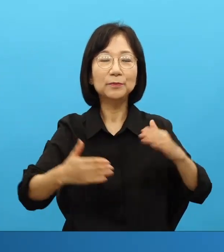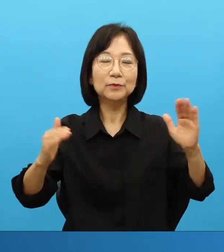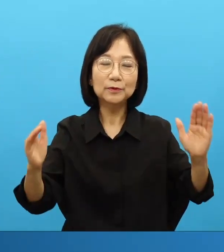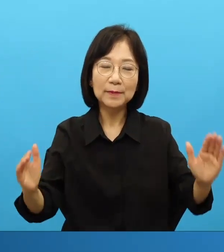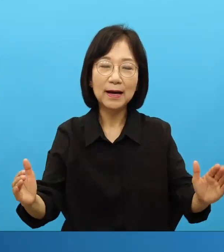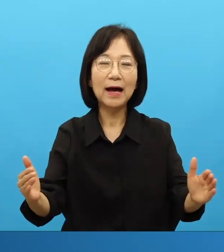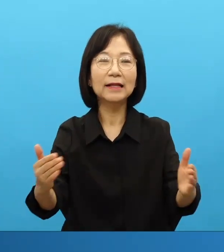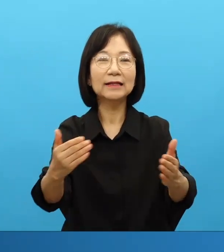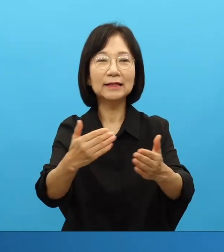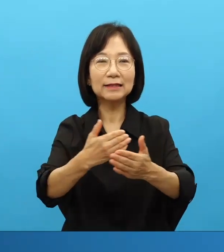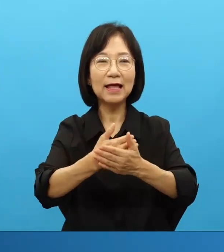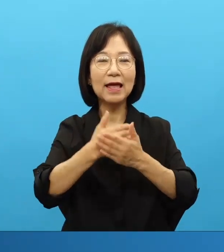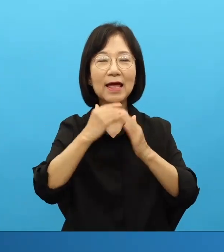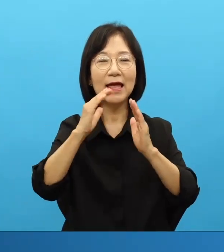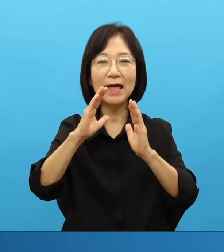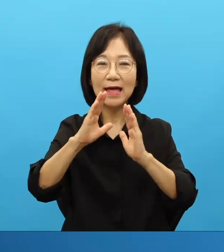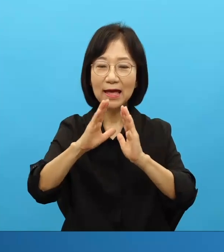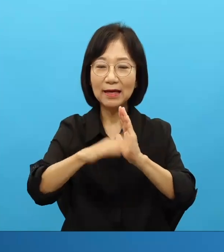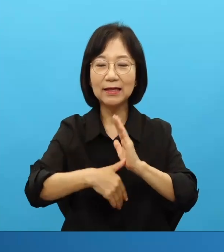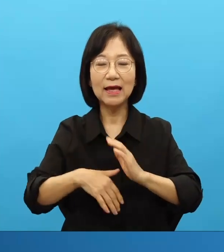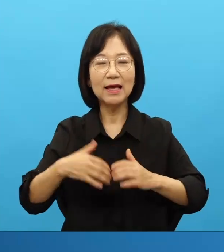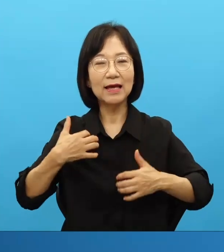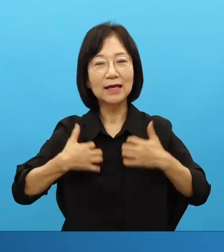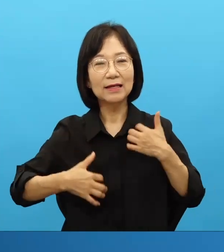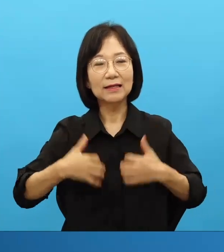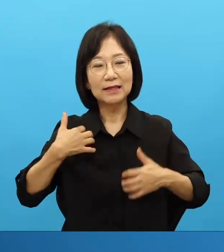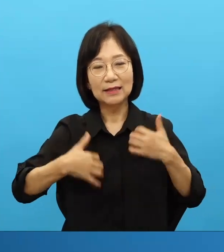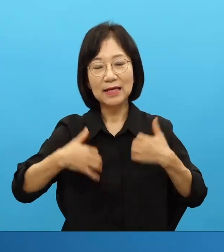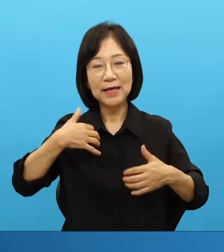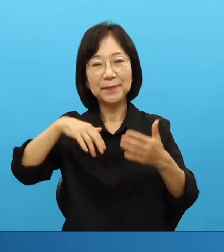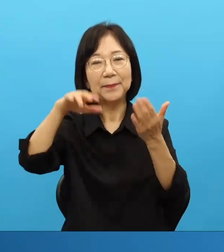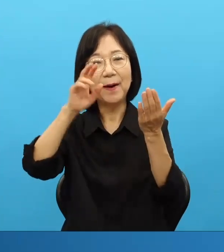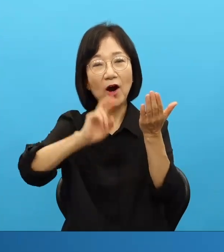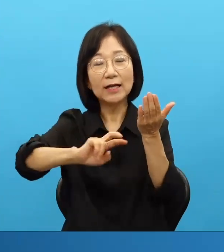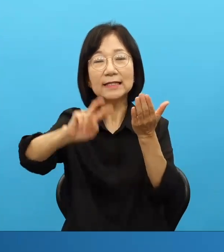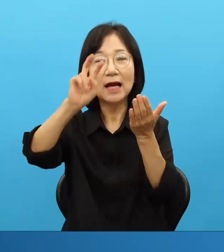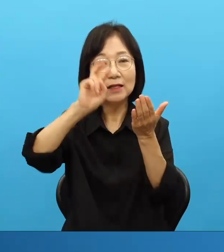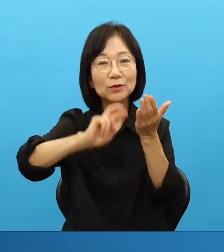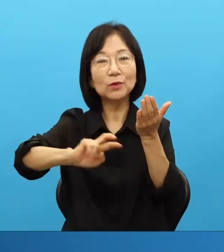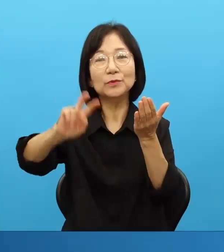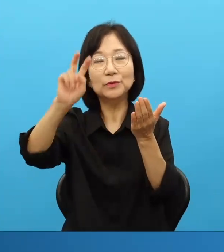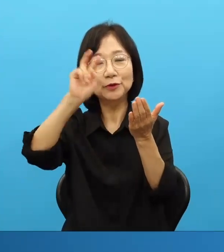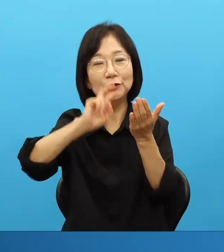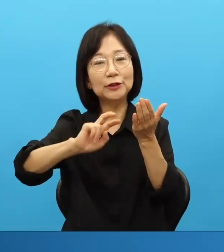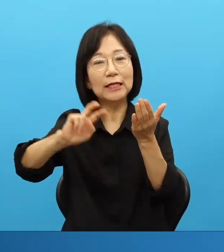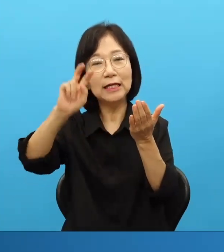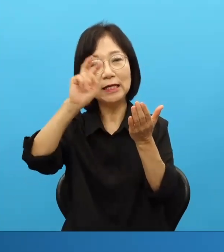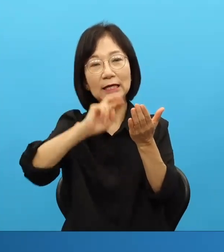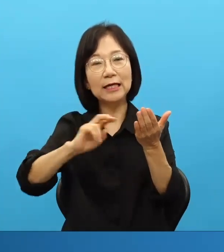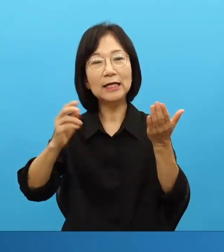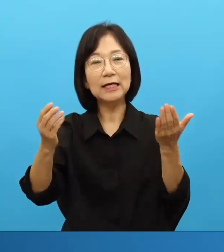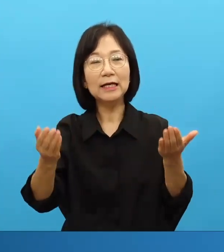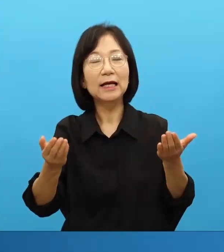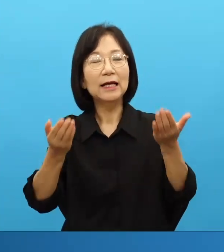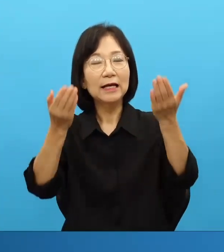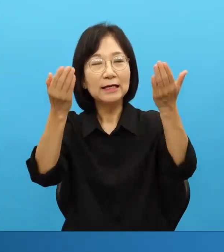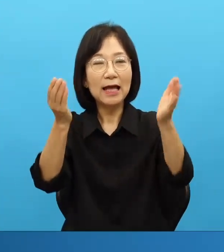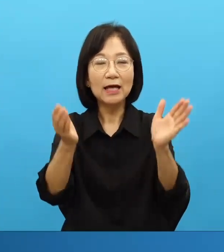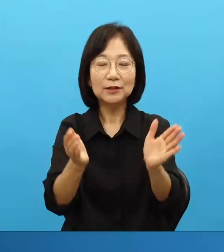주의 품에 안길 때에 기뻐 찬송